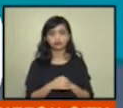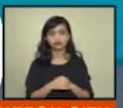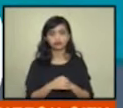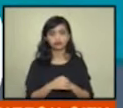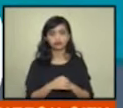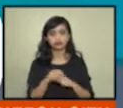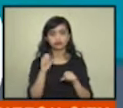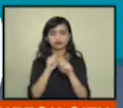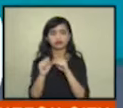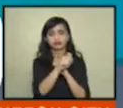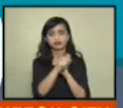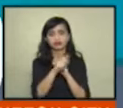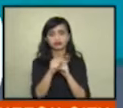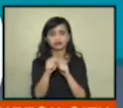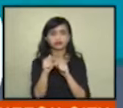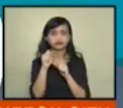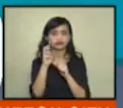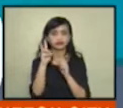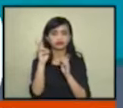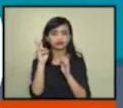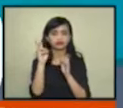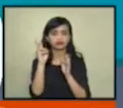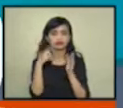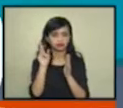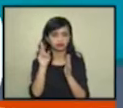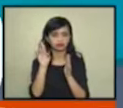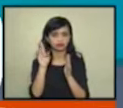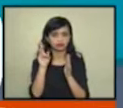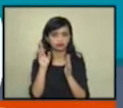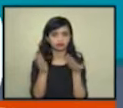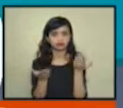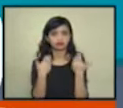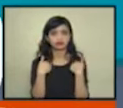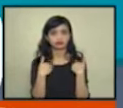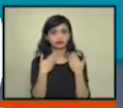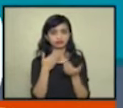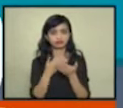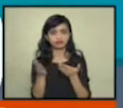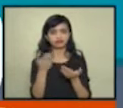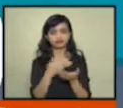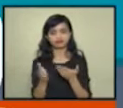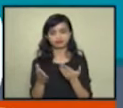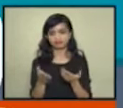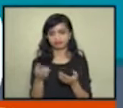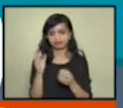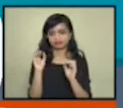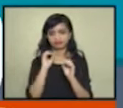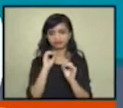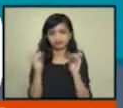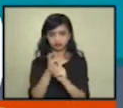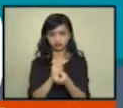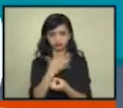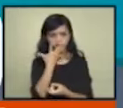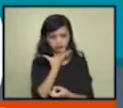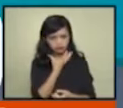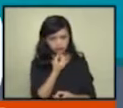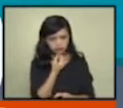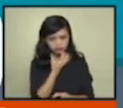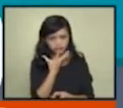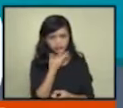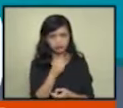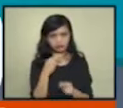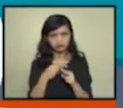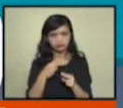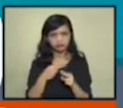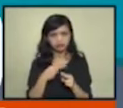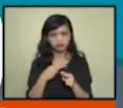Taong 2005, 2017, may binili pa siyang mga ari-arian. Saan po galing po? Sino ipinangalan niya doon